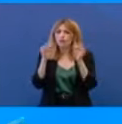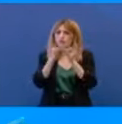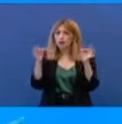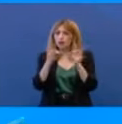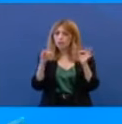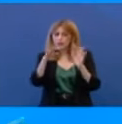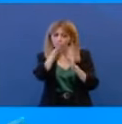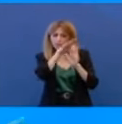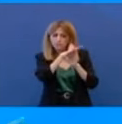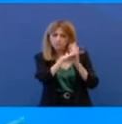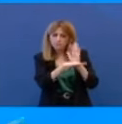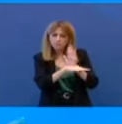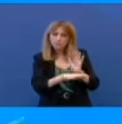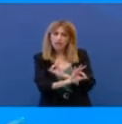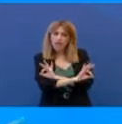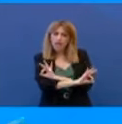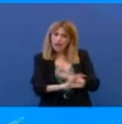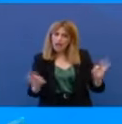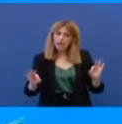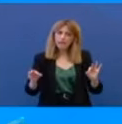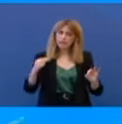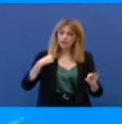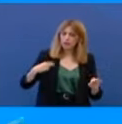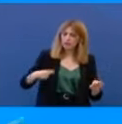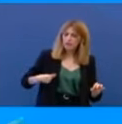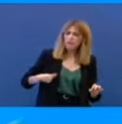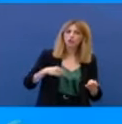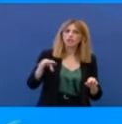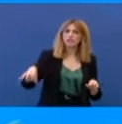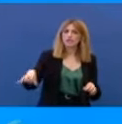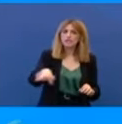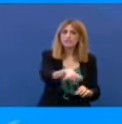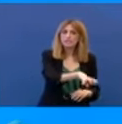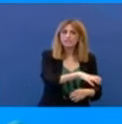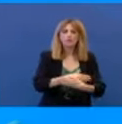την κανονική λειτουργία των δημοτικών παιδικών σταθμών και φυσικά την